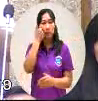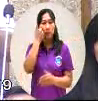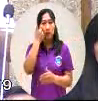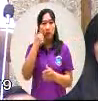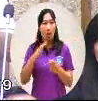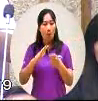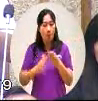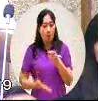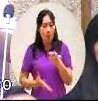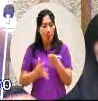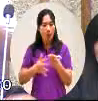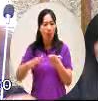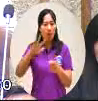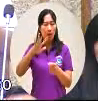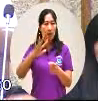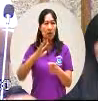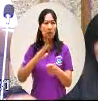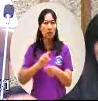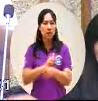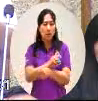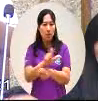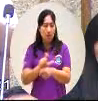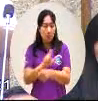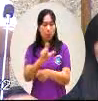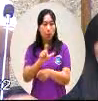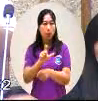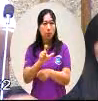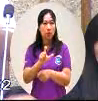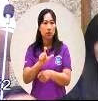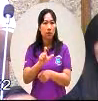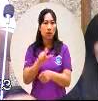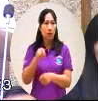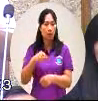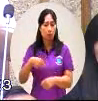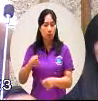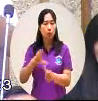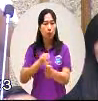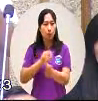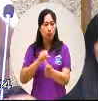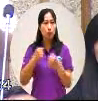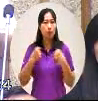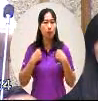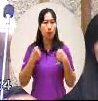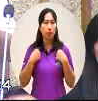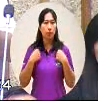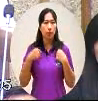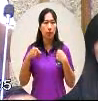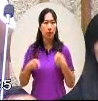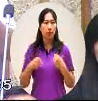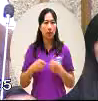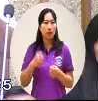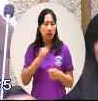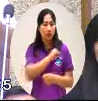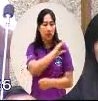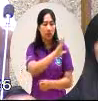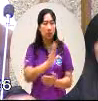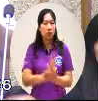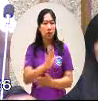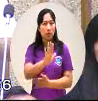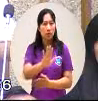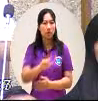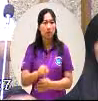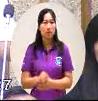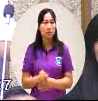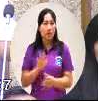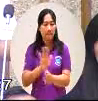那有60个小时来去做学习。他得到了这个结训之后呢，这些结业证书他可以作为将来升学的